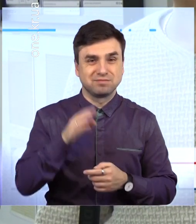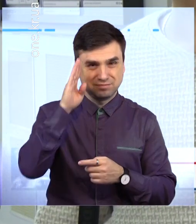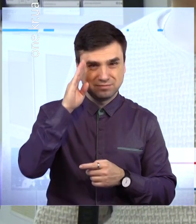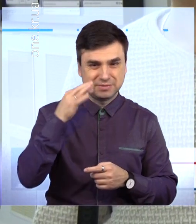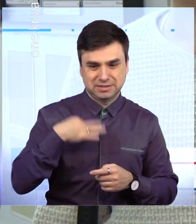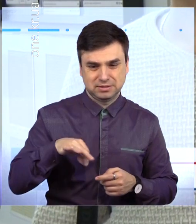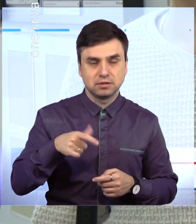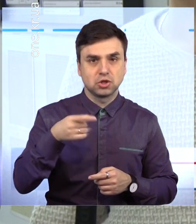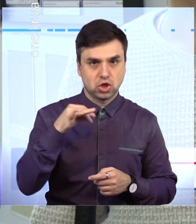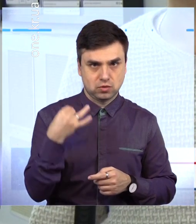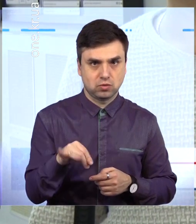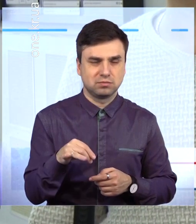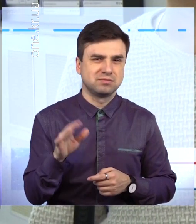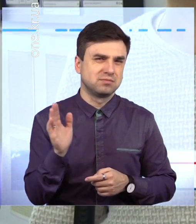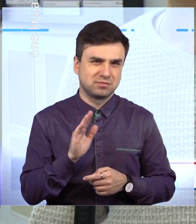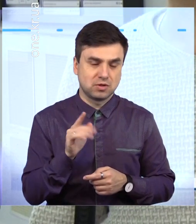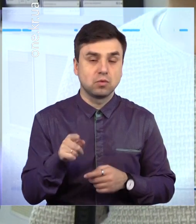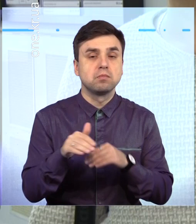молодець, поступив мужественно.